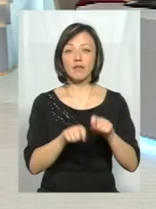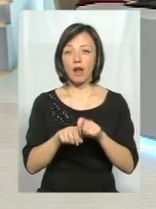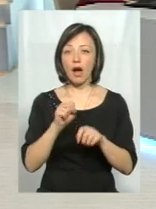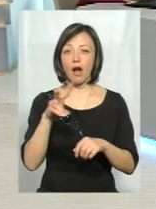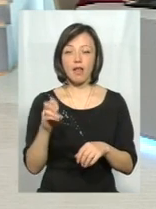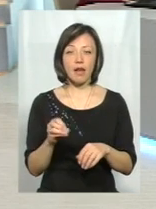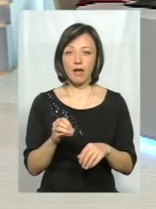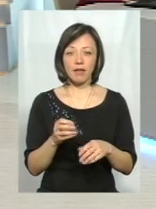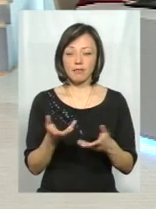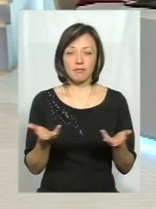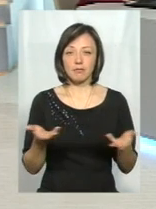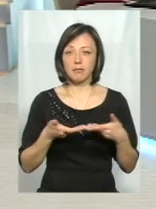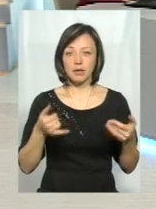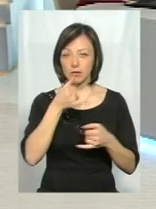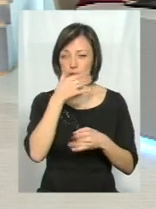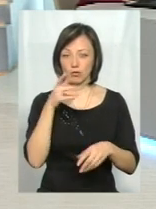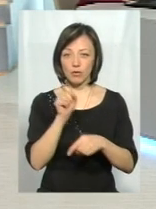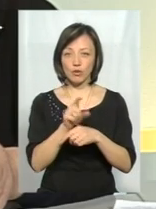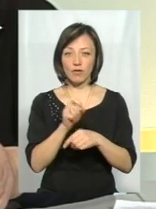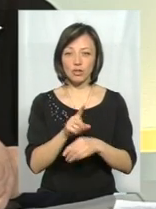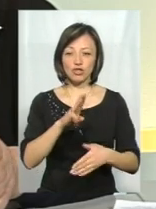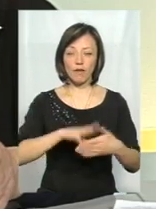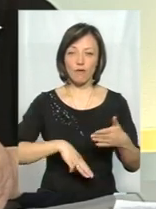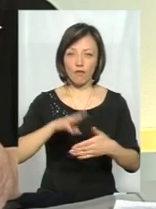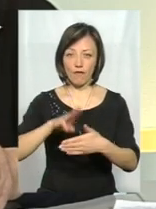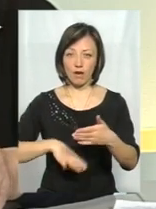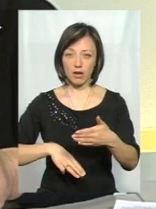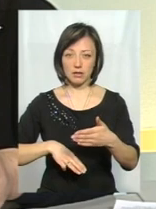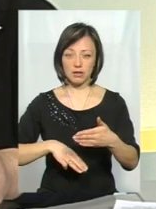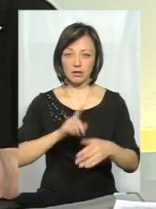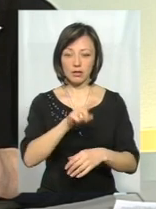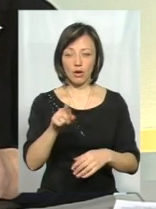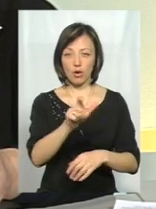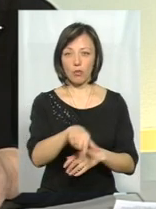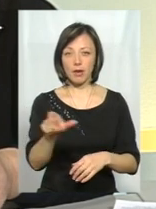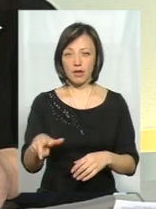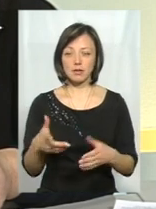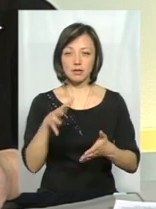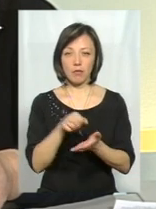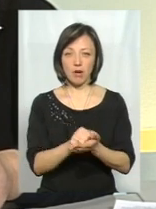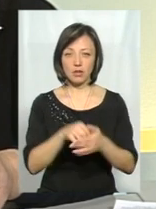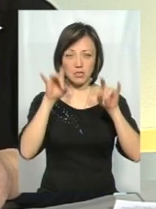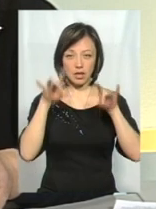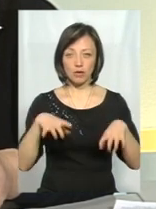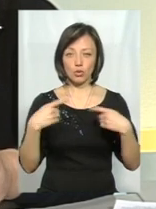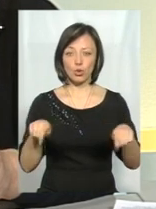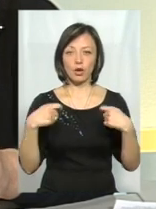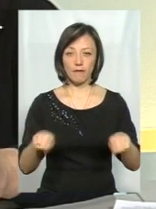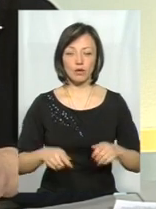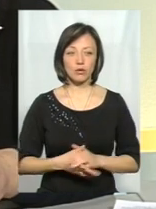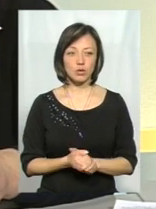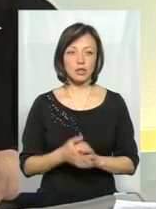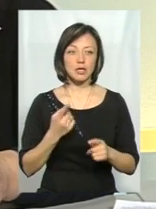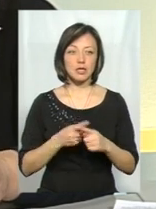на жаль, не наділені повноваженнями штрафувати громадян, які займаються стихійною торгівлею.